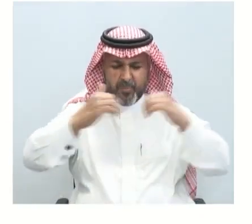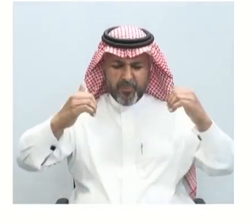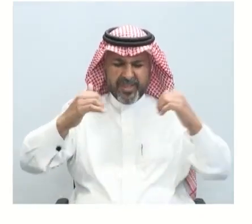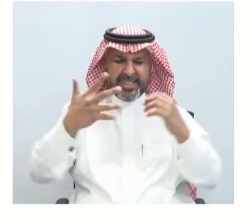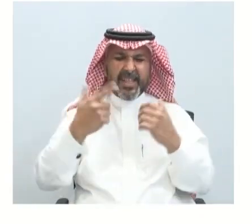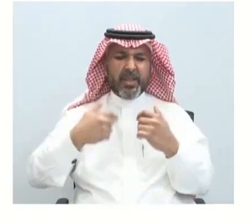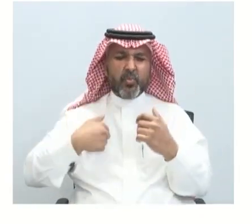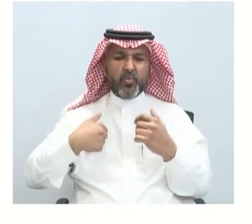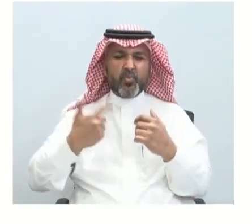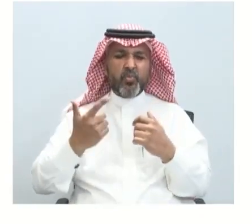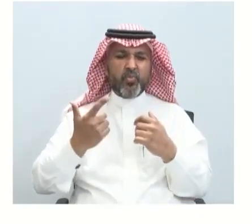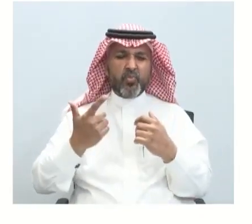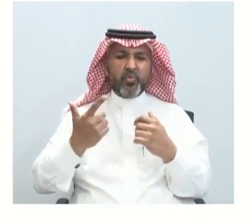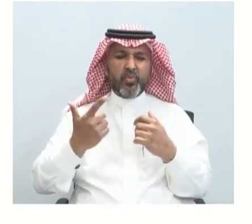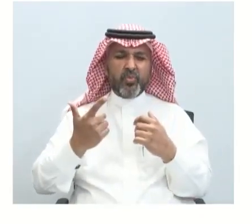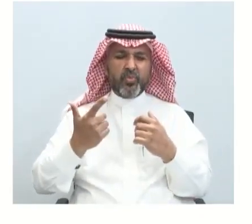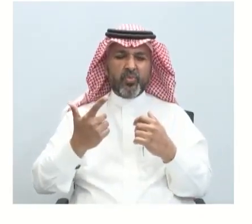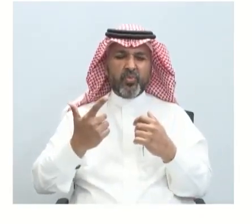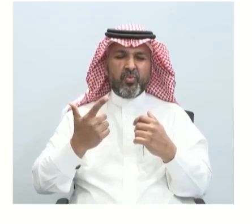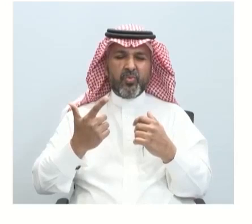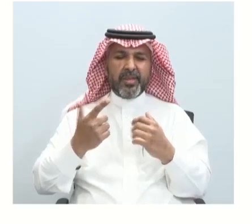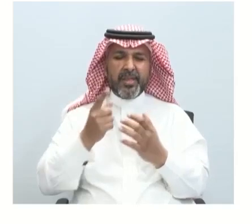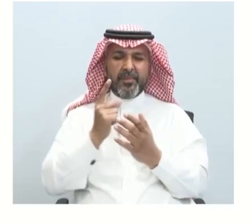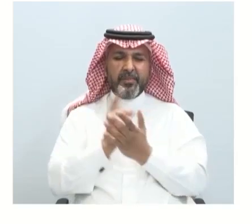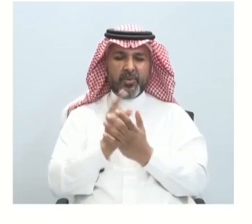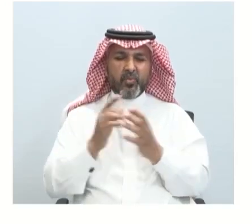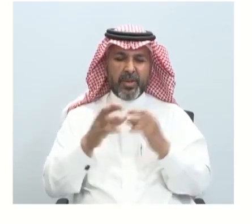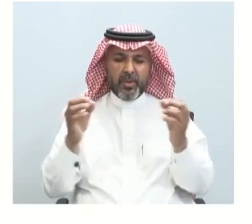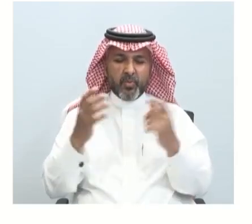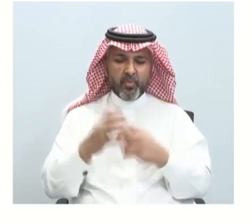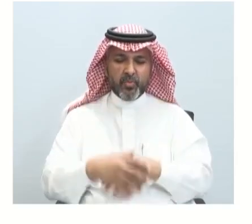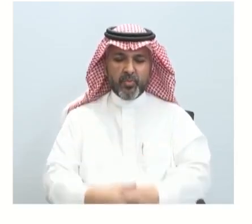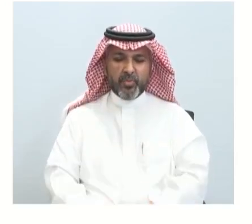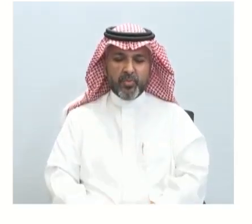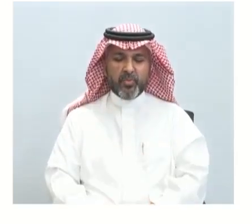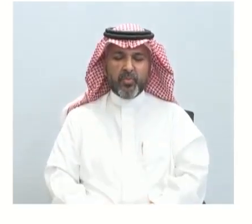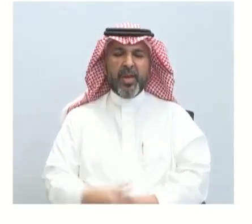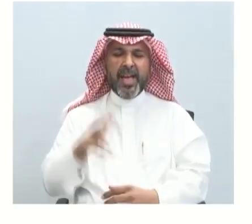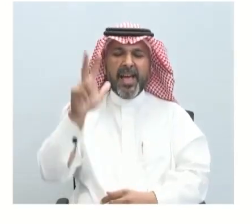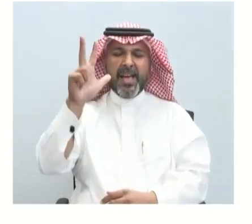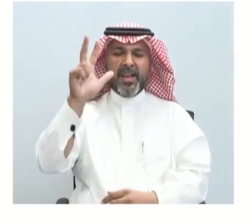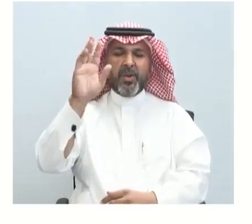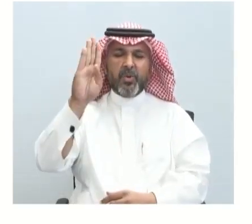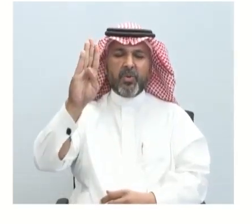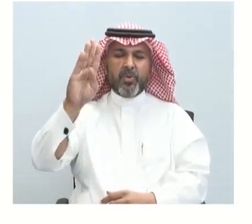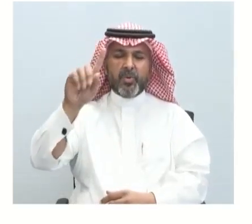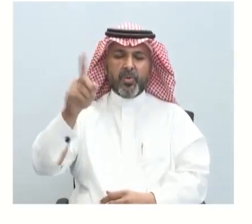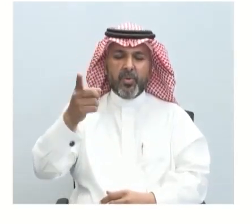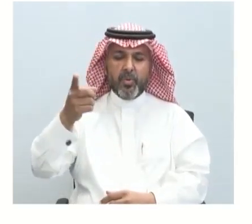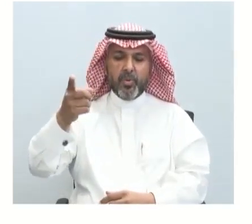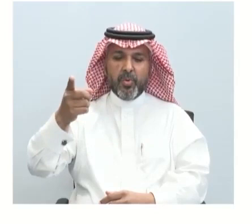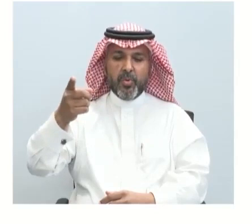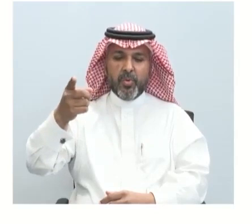الانفصالي الاول نتساءل عن الانفصالي الاول اتفقنا سويا بان الاجزاء المنفصله هي الكروموسومات